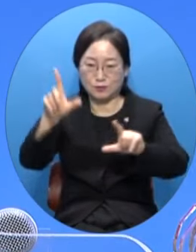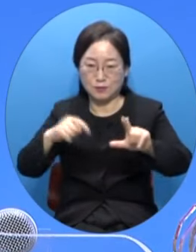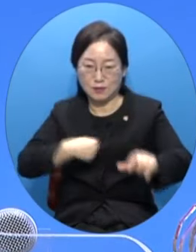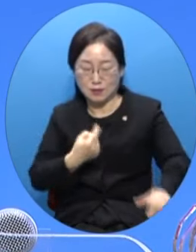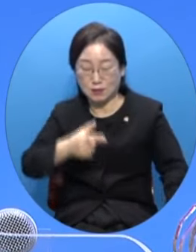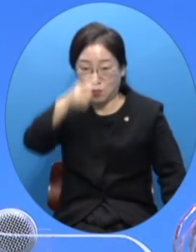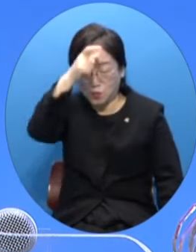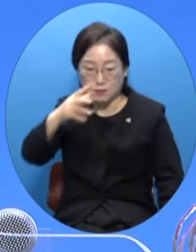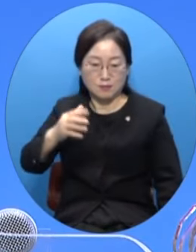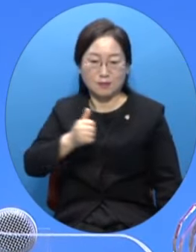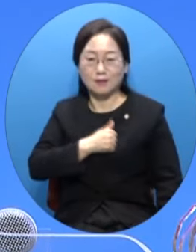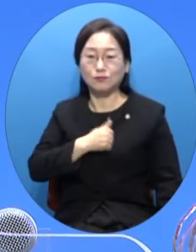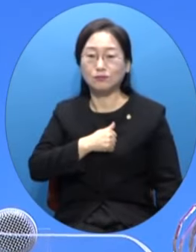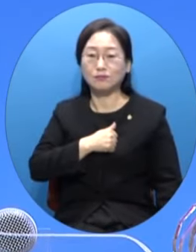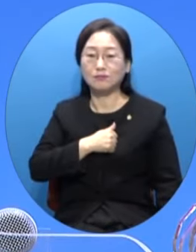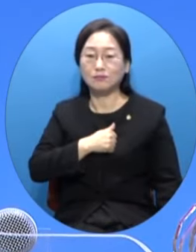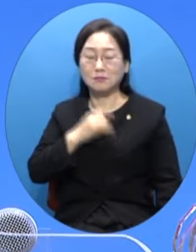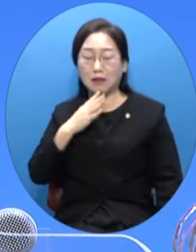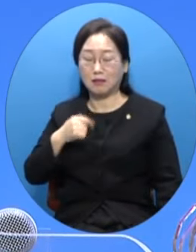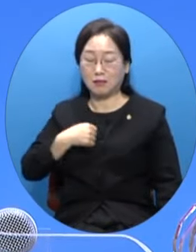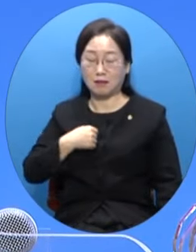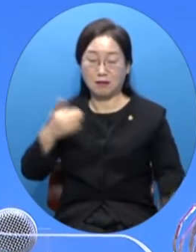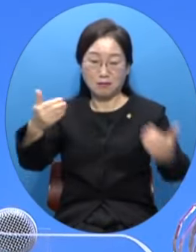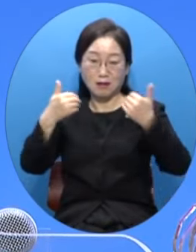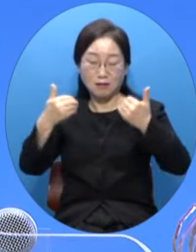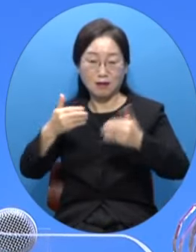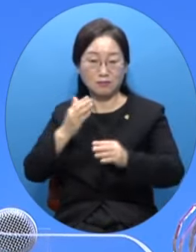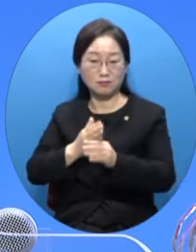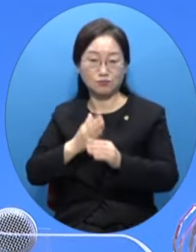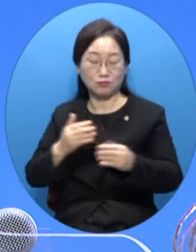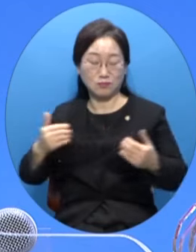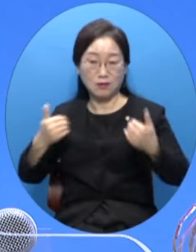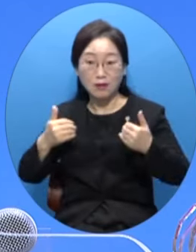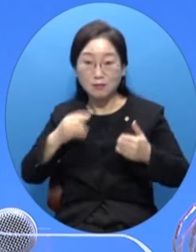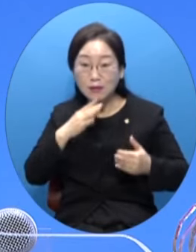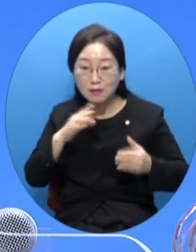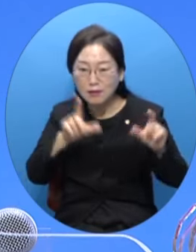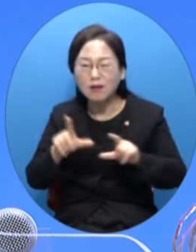내 자존심만을 세우면서 나 중심의 삶을 살아왔습니다.